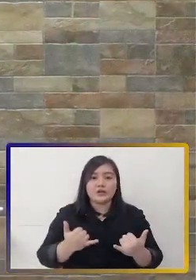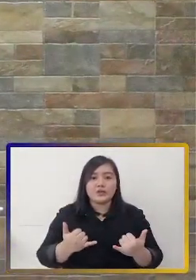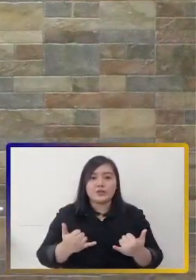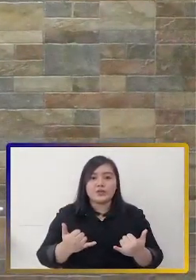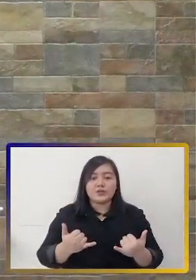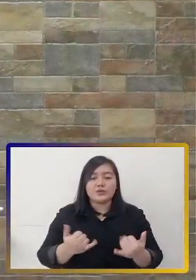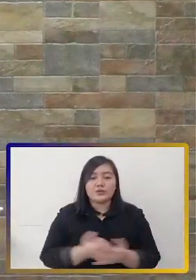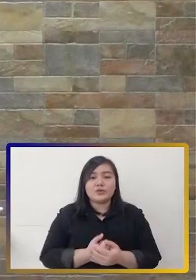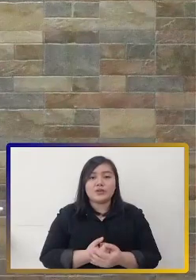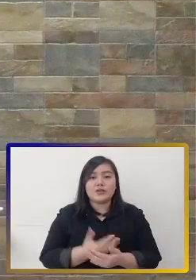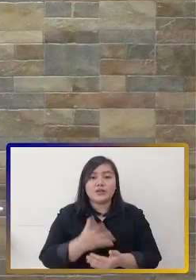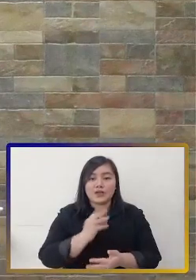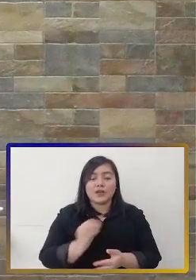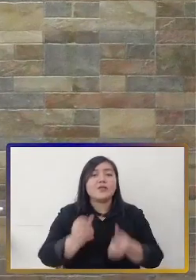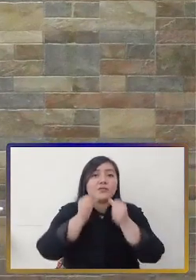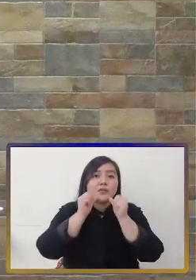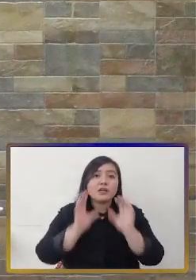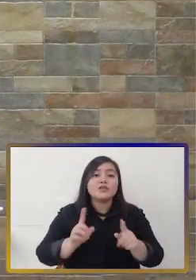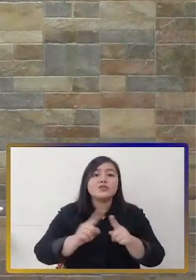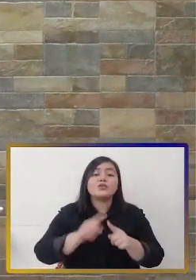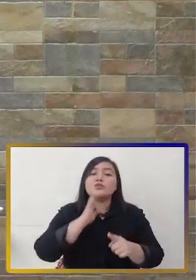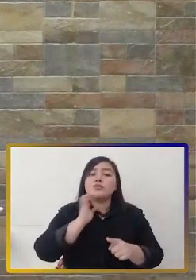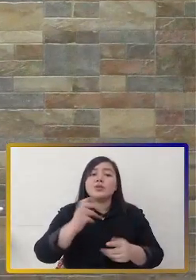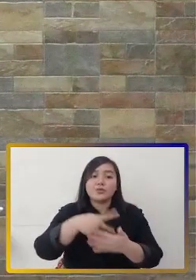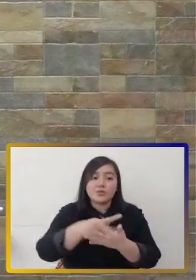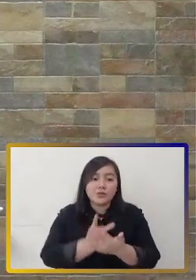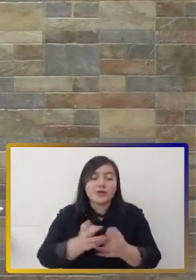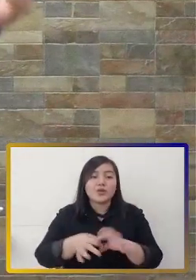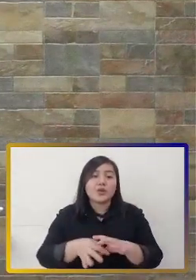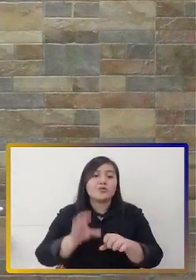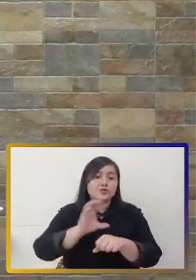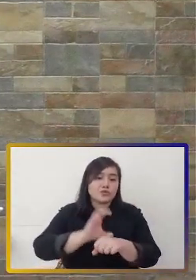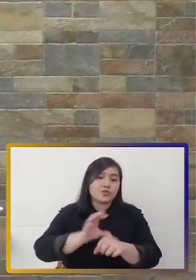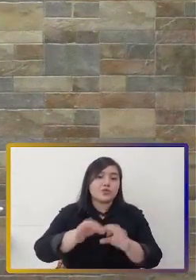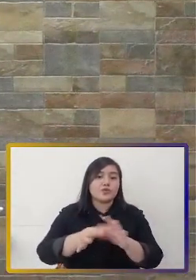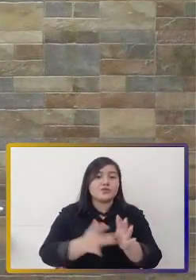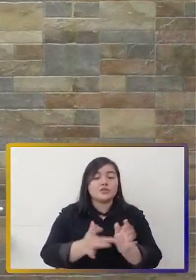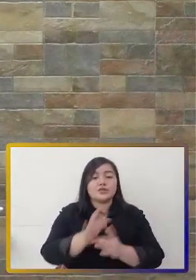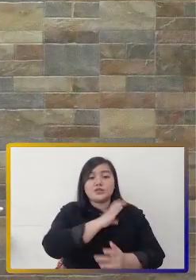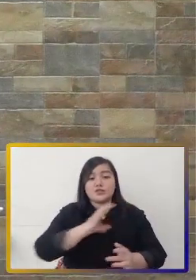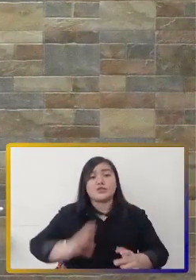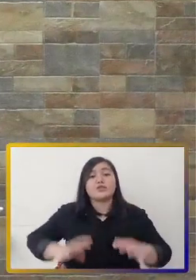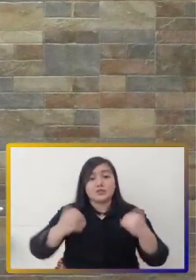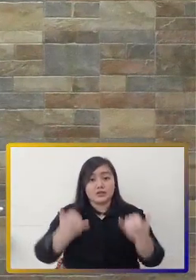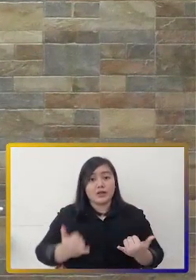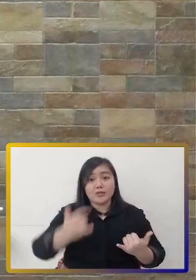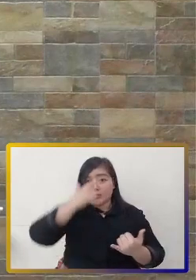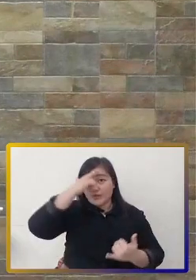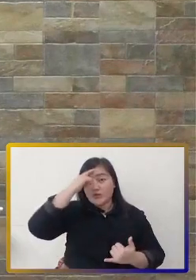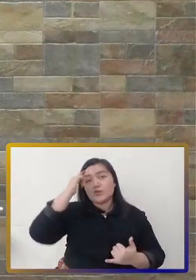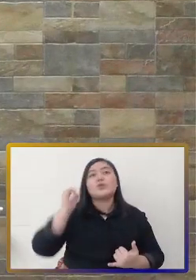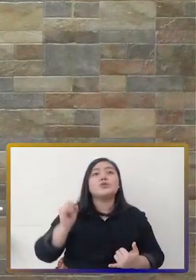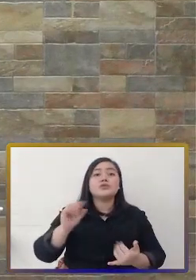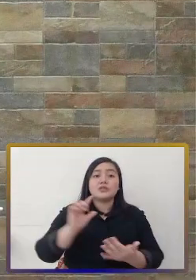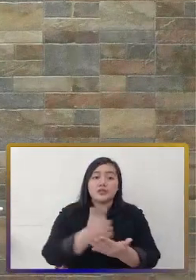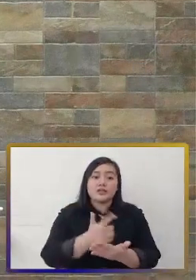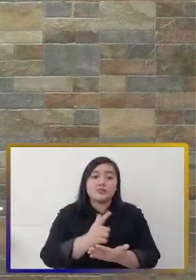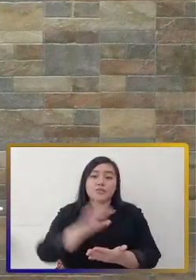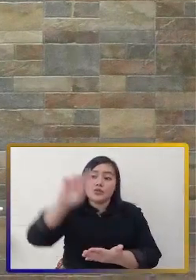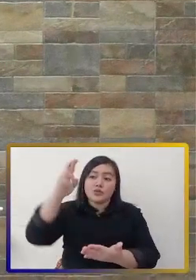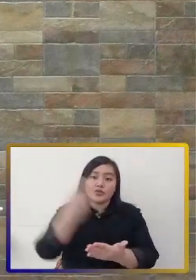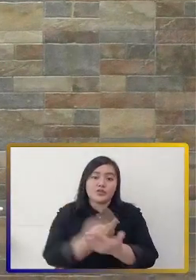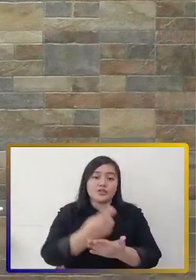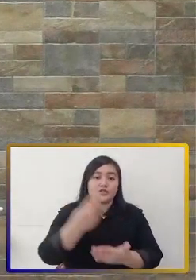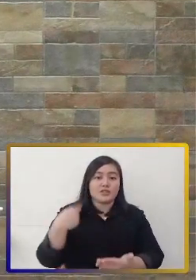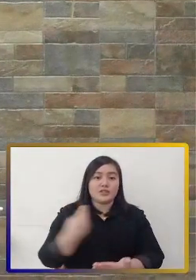tayo nabibilang ngayon ang iglesia ng Panginoon Hesukristo sa kadahilanan na umaabot sa atin yung gospel. You see, isa lamang